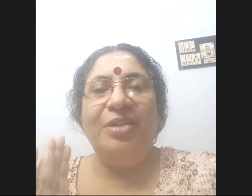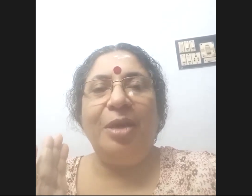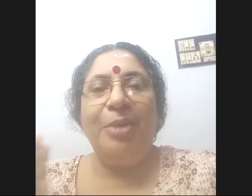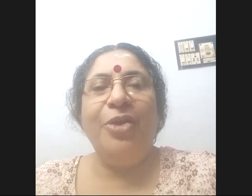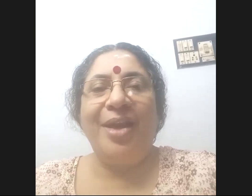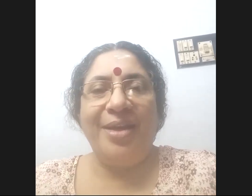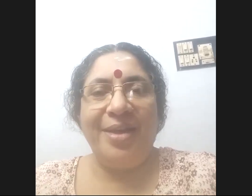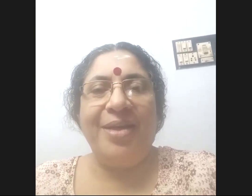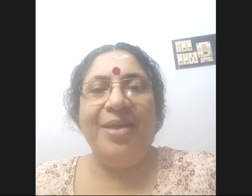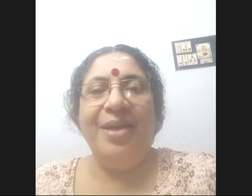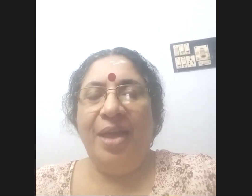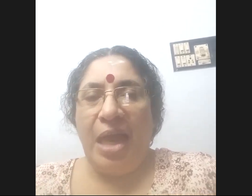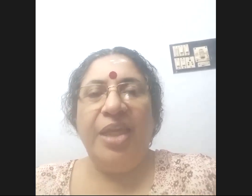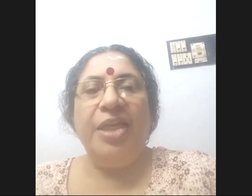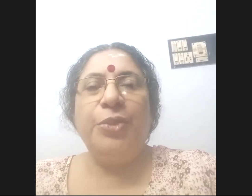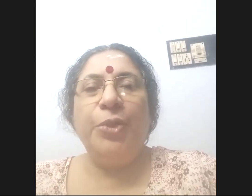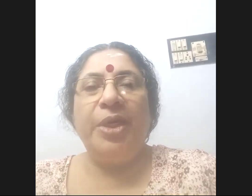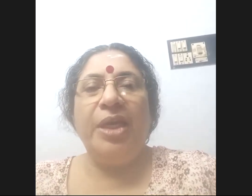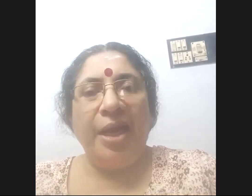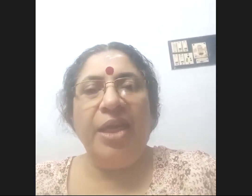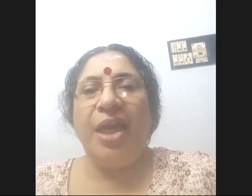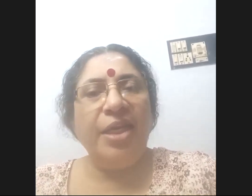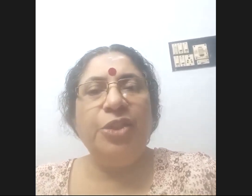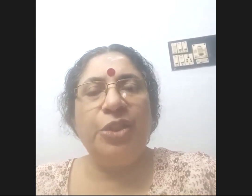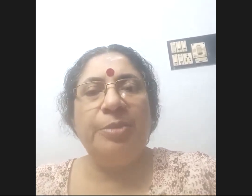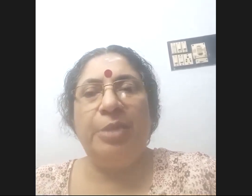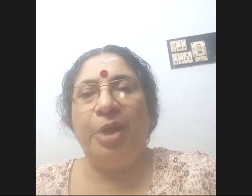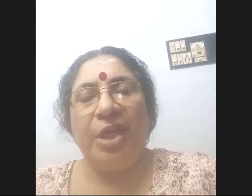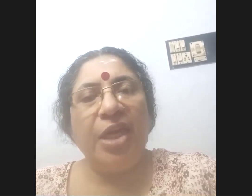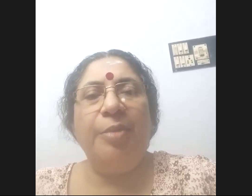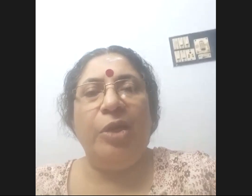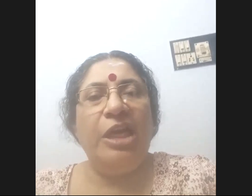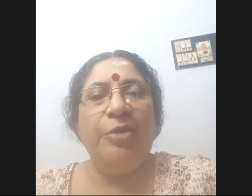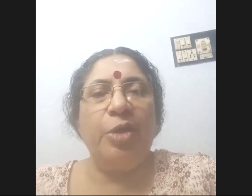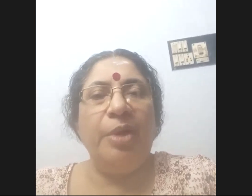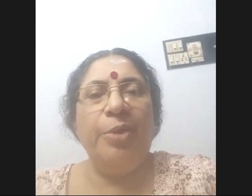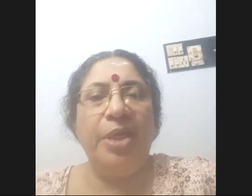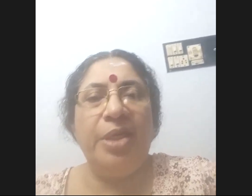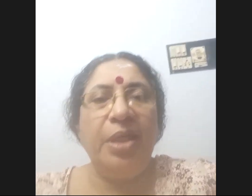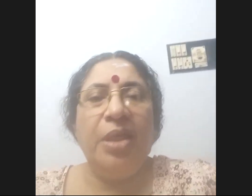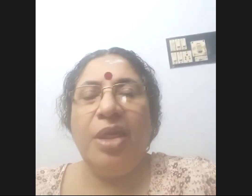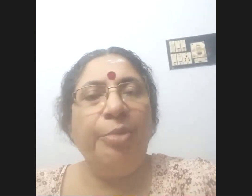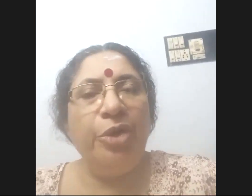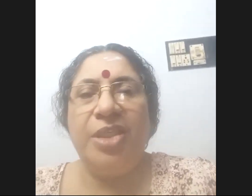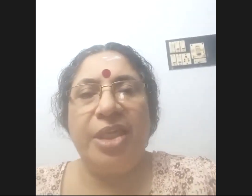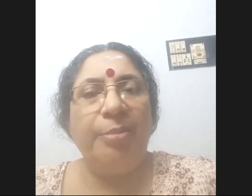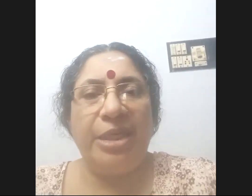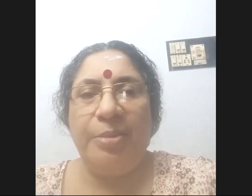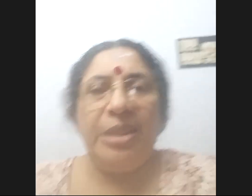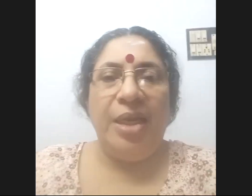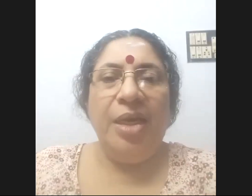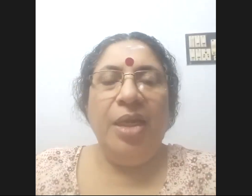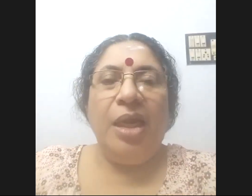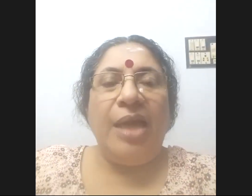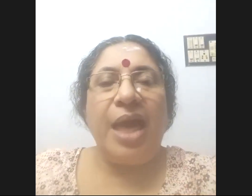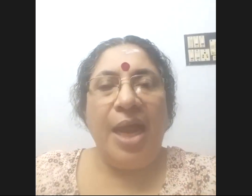അവരെ നമ്മളിൽ ഒരാളായിട്ട് കണ്ട് അംഗീകരിച്ചു കൊണ്ടുപോയാൽ അങ്ങനെ കാര്യങ്ങൾ ചോദിച്ചാൽ മതി. ഇപ്പൊ അവർക്ക് അറിയാമല്ലോ എല്ലാവർക്കും അവരുമായിട്ട് കമ്മ്യൂണിക്കേറ്റ് ചെയ്യാൻ